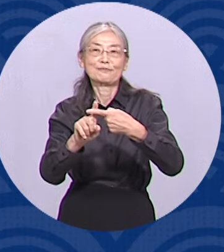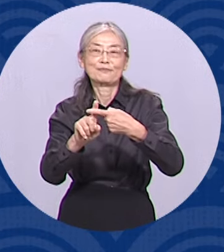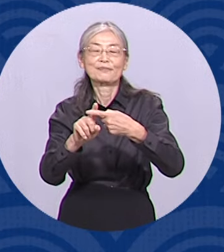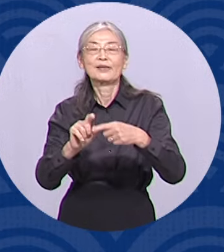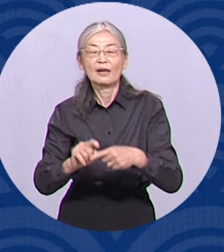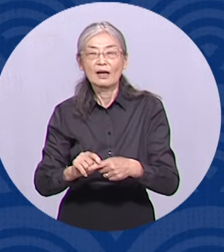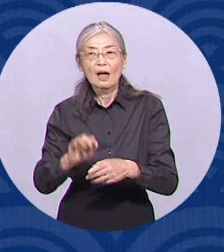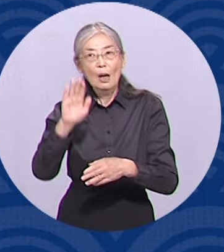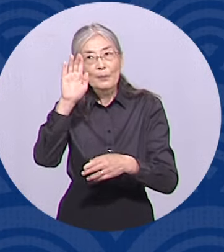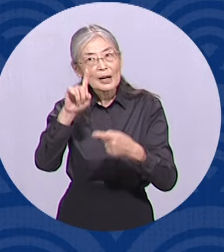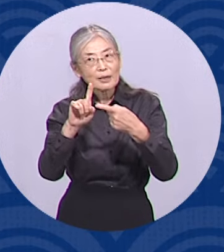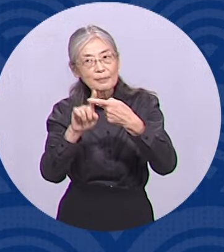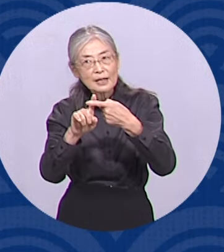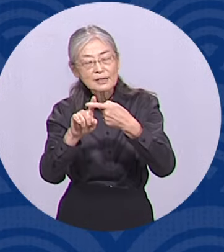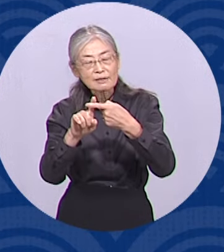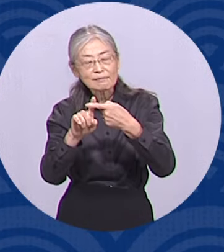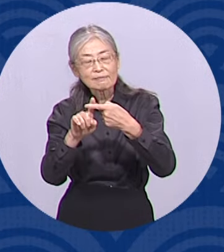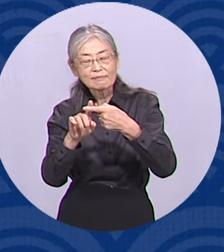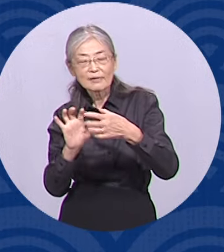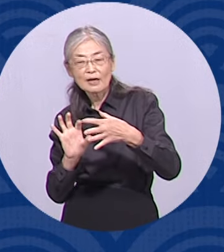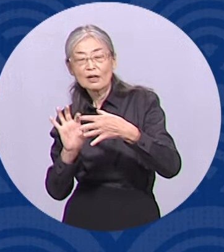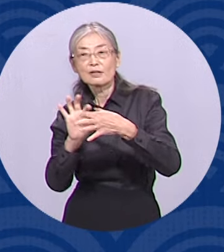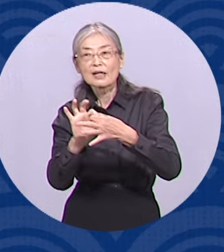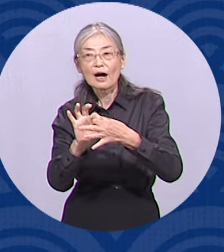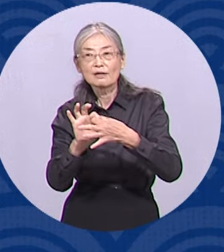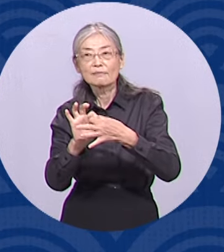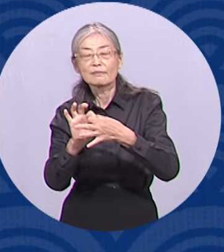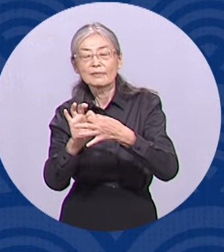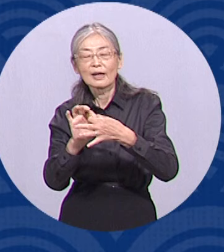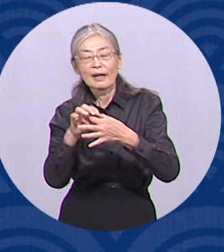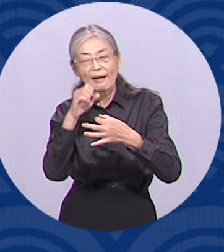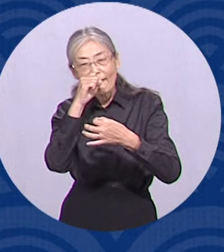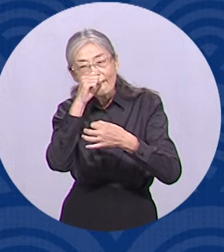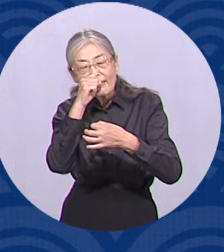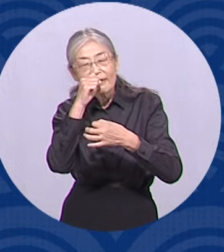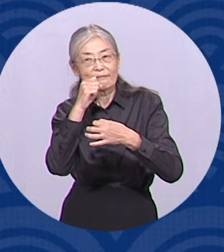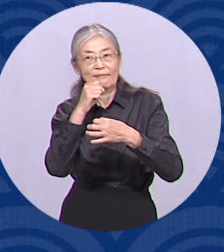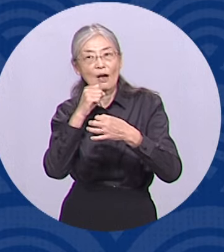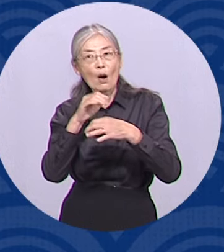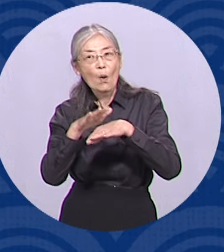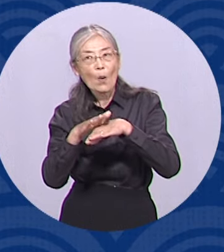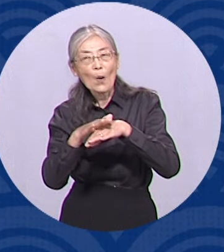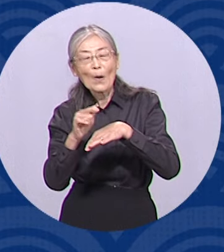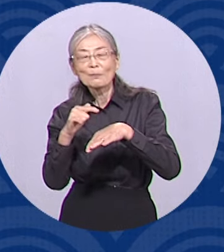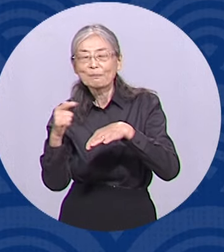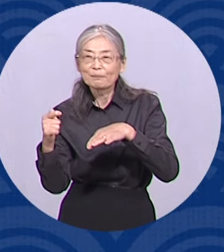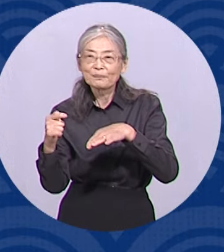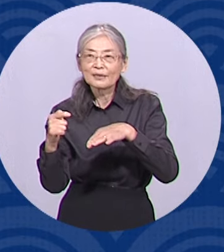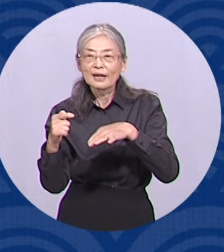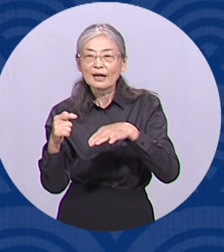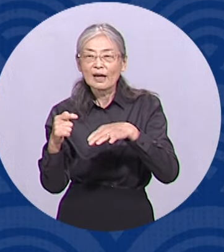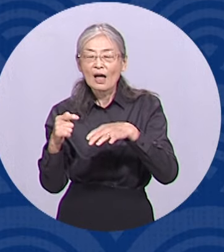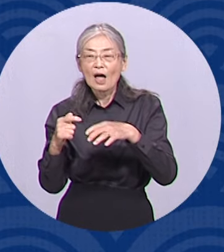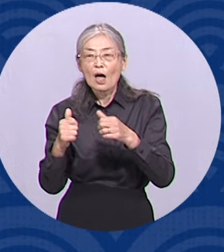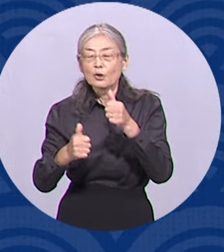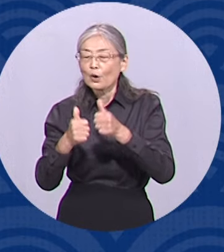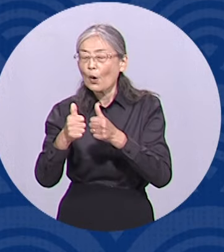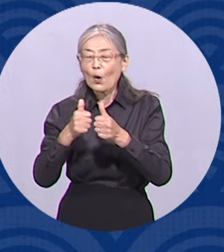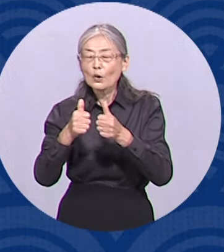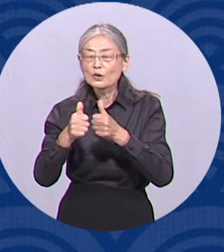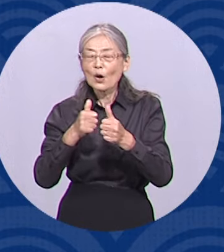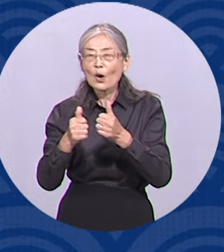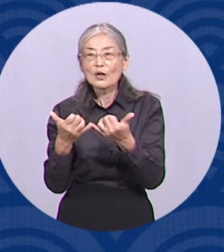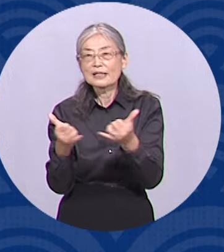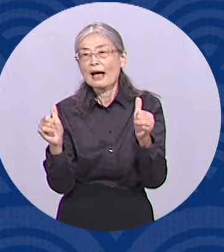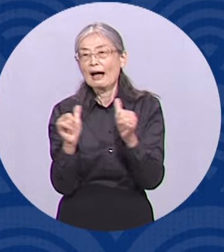その未来のプラスにつながる価値の良い流れを作り出す競争社会のハブへ進化したい、まあ、これをテー